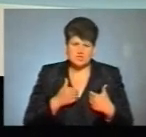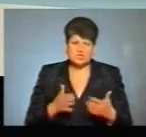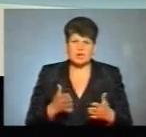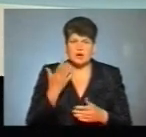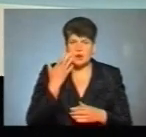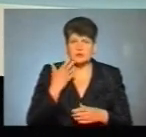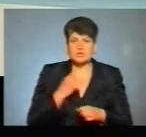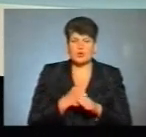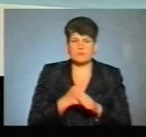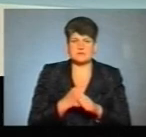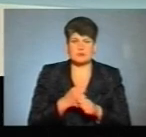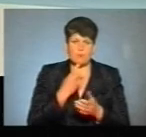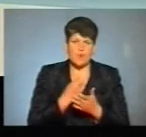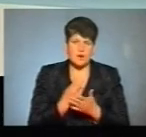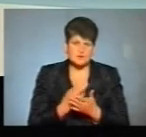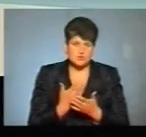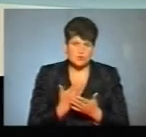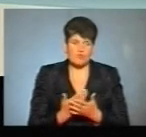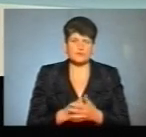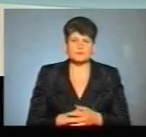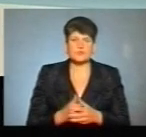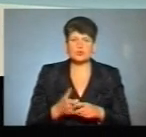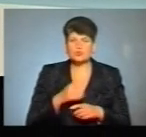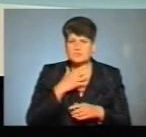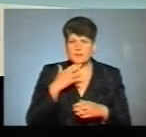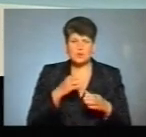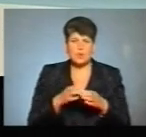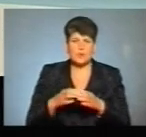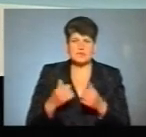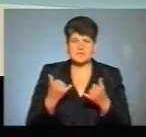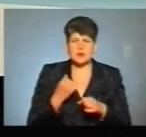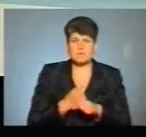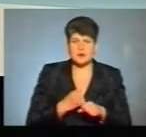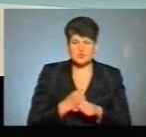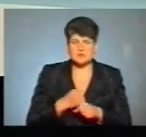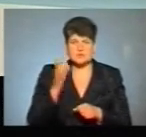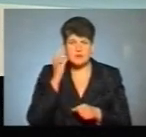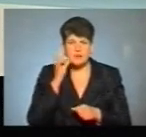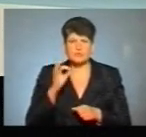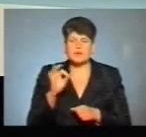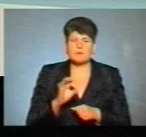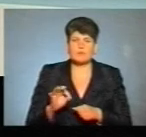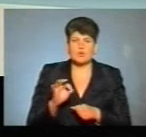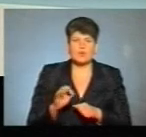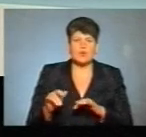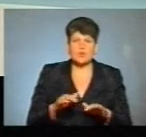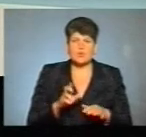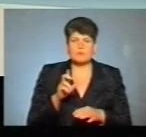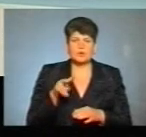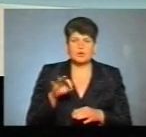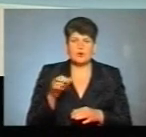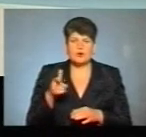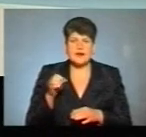коли вона це робить суперпоказово. Дуже багато команд зараз працює, і ви згадували і про рух блогерів,